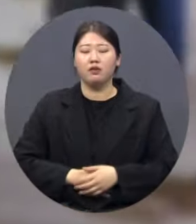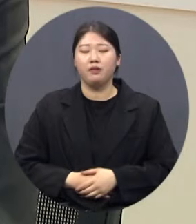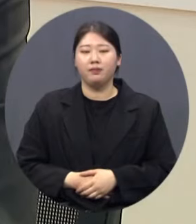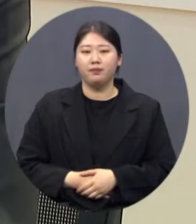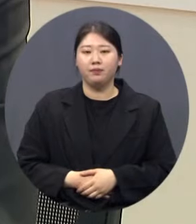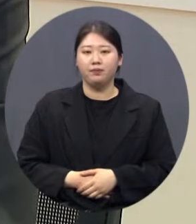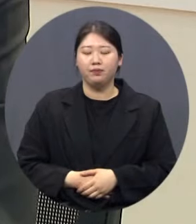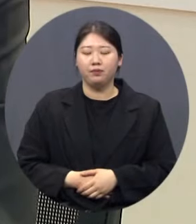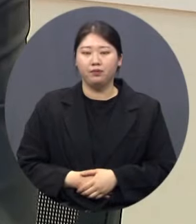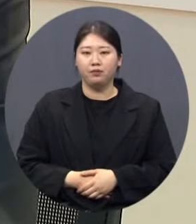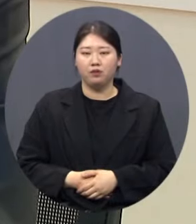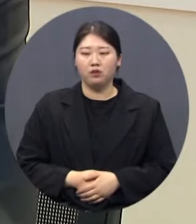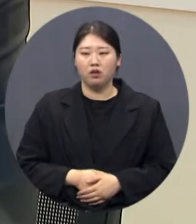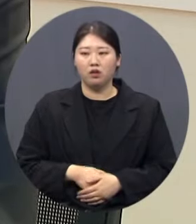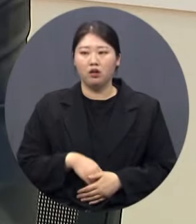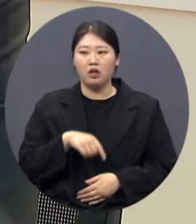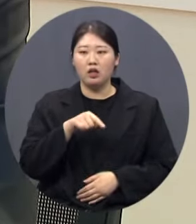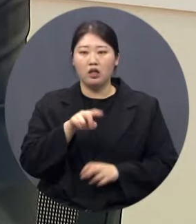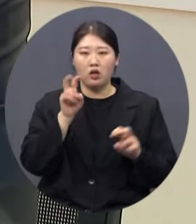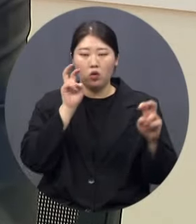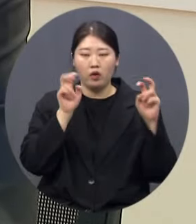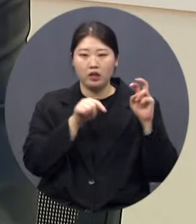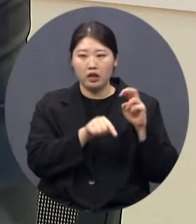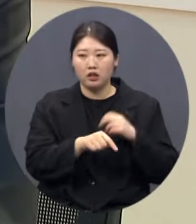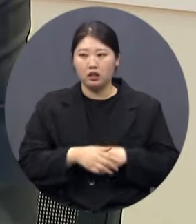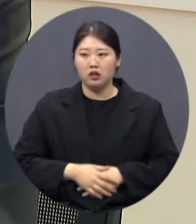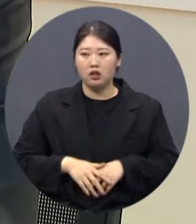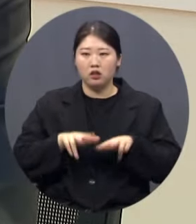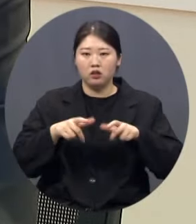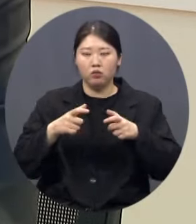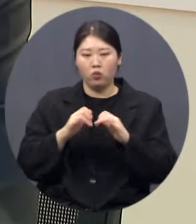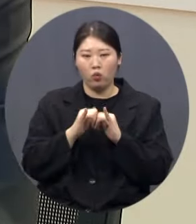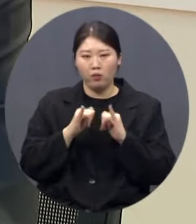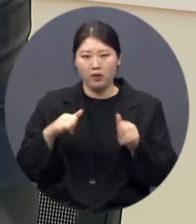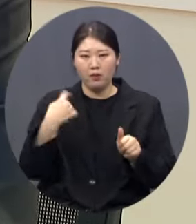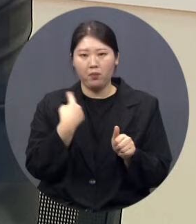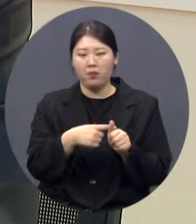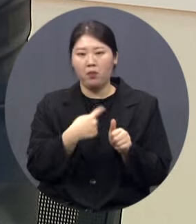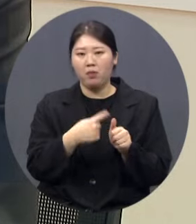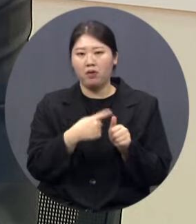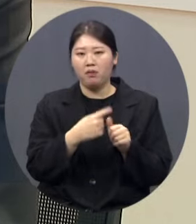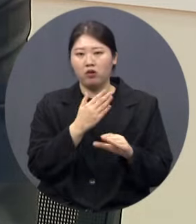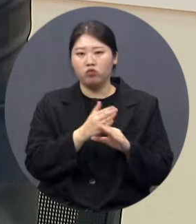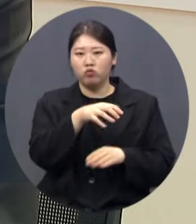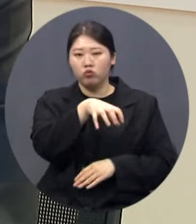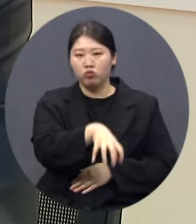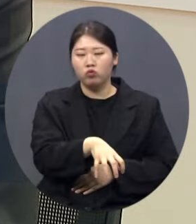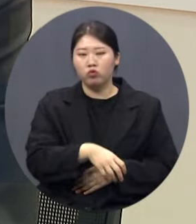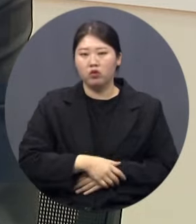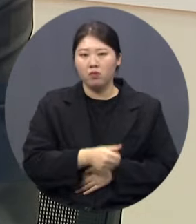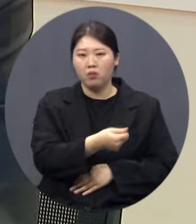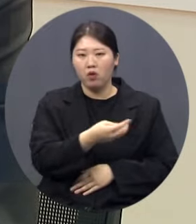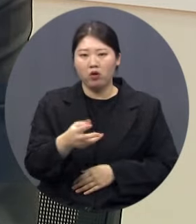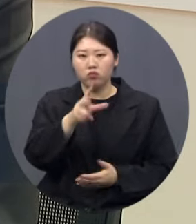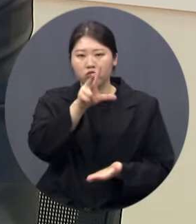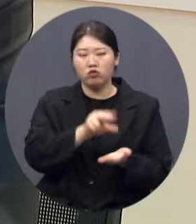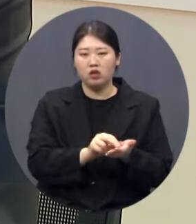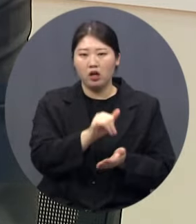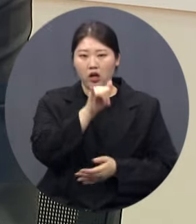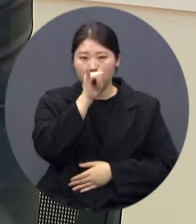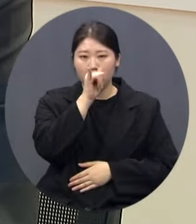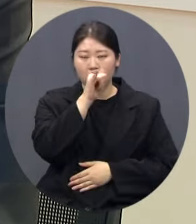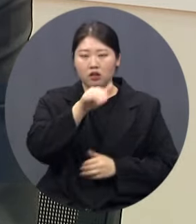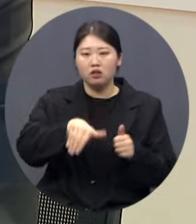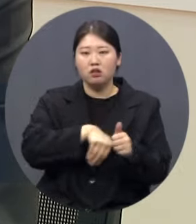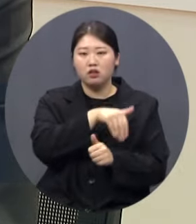했이 기업 같은 경우는 지금 아무래도 도민사회에서 지적하고 있는 그 여러가지 서치는 부분들이 있는